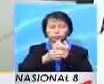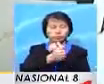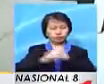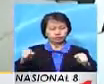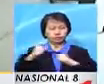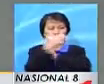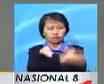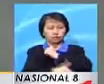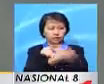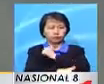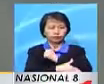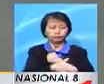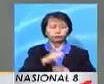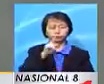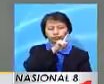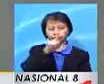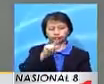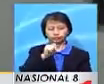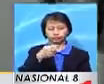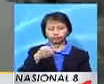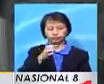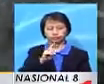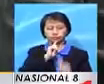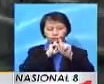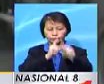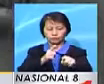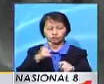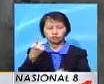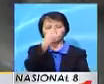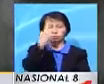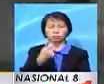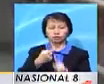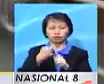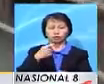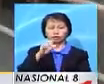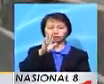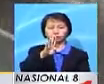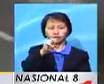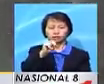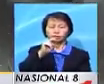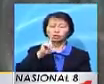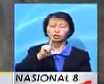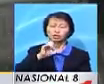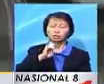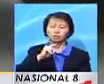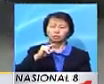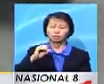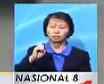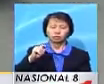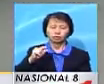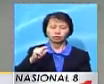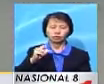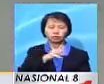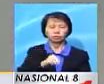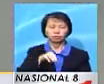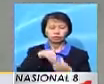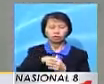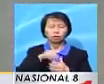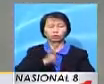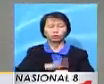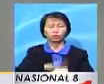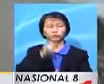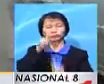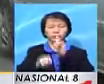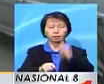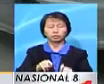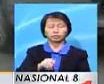keselamatan negara. Datuk Seri Ahmad Zahid menjawab soalan asal wakil BN Lenggong, Datuk Syamsul Anwar Nasarah dalam waktu